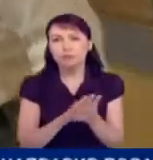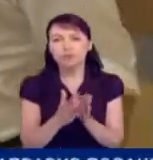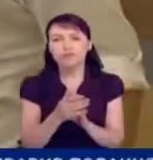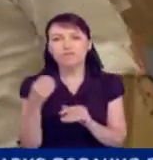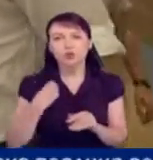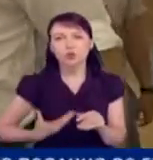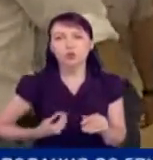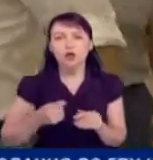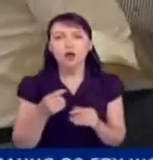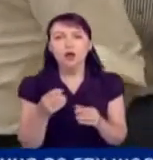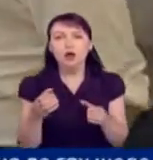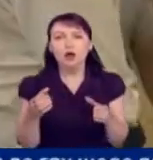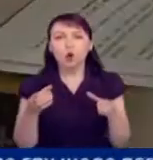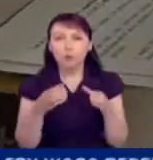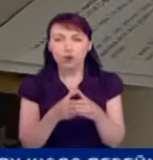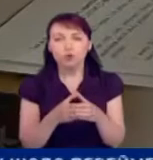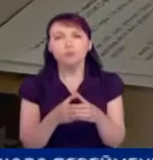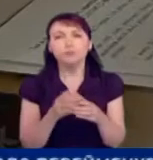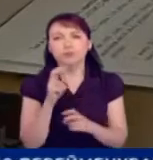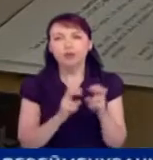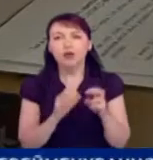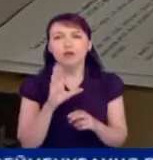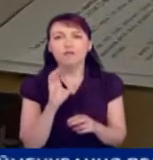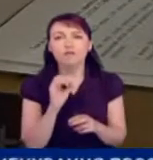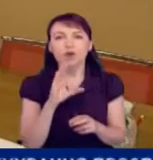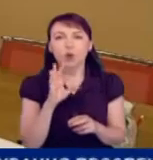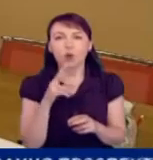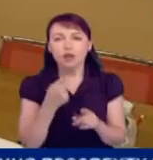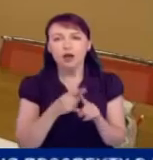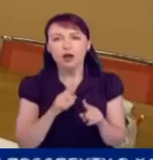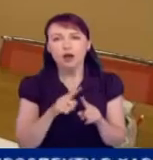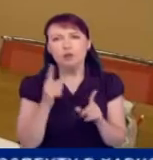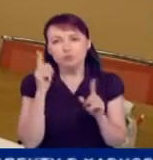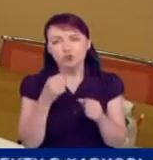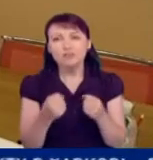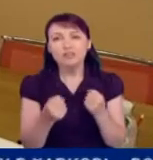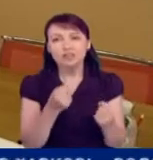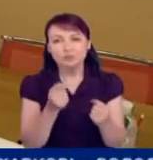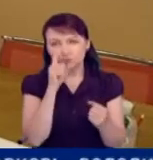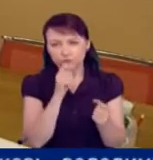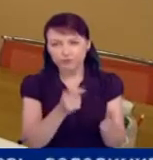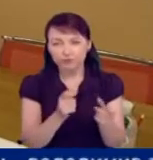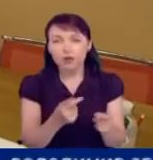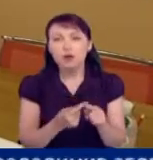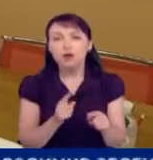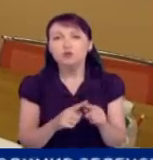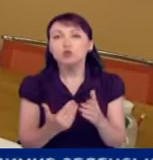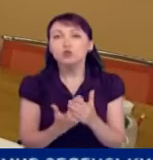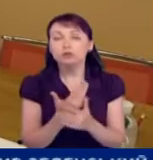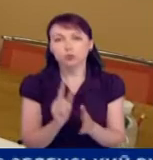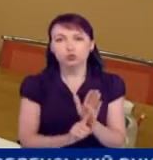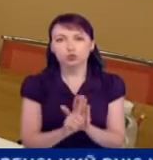французькою компанією «Веолія» у сфері поводження з твердими побутовими відходами. Нововведення розпочнуть